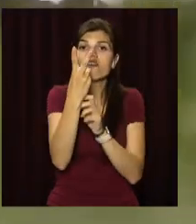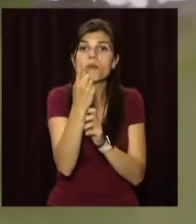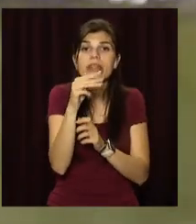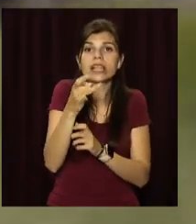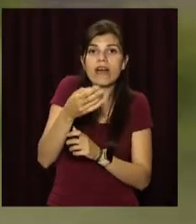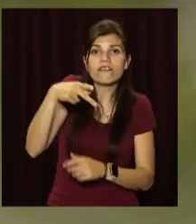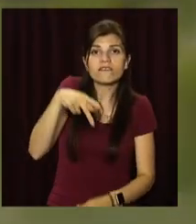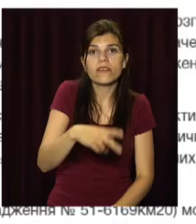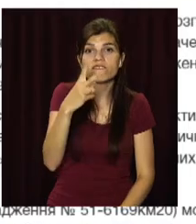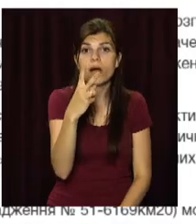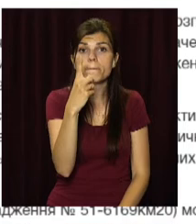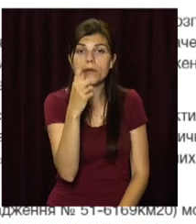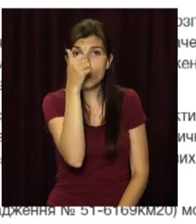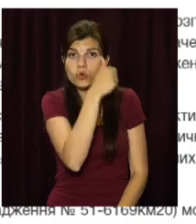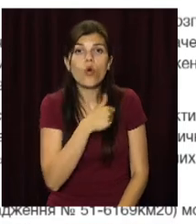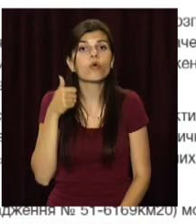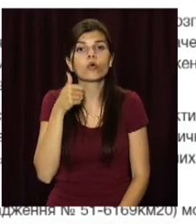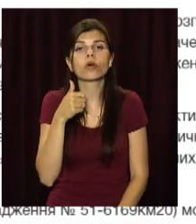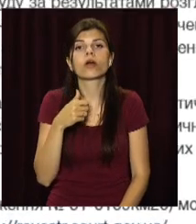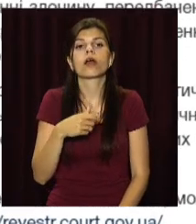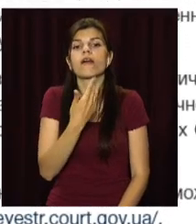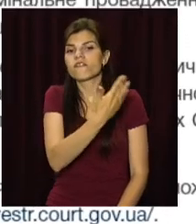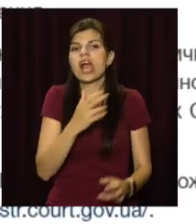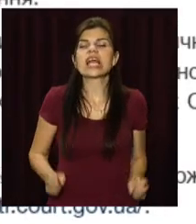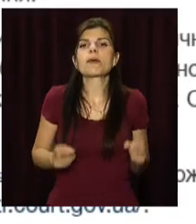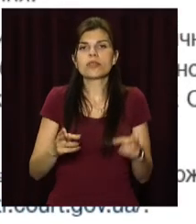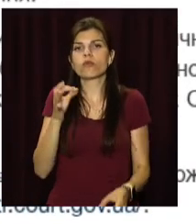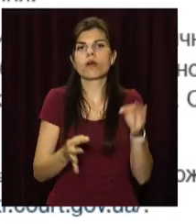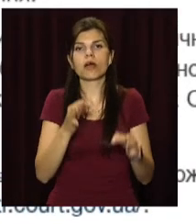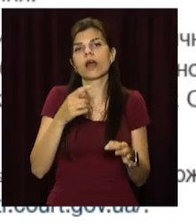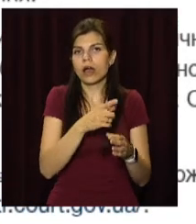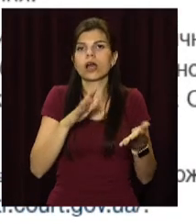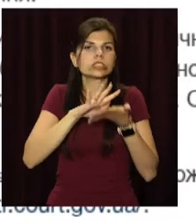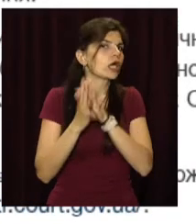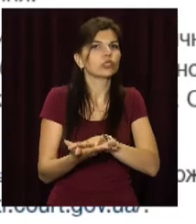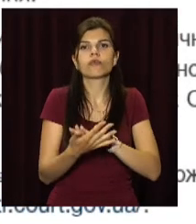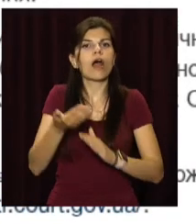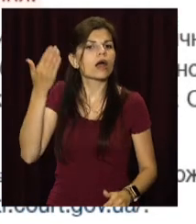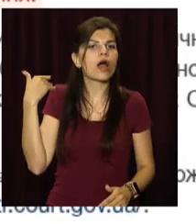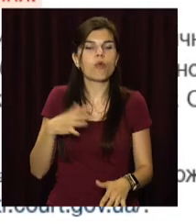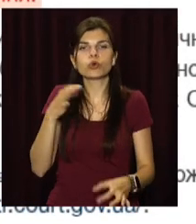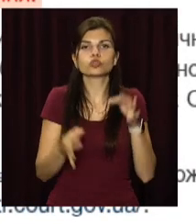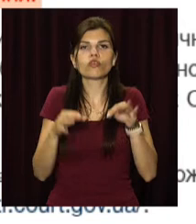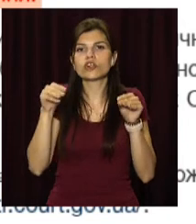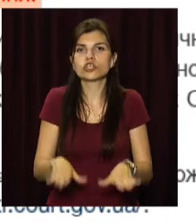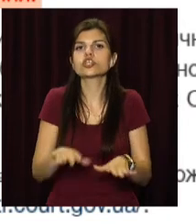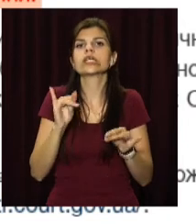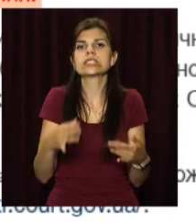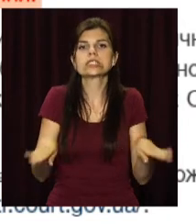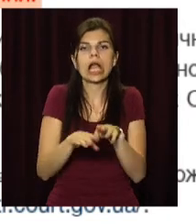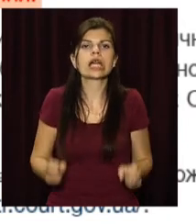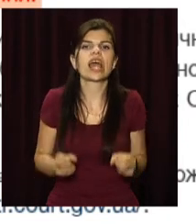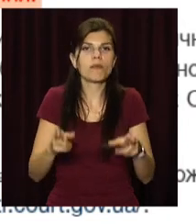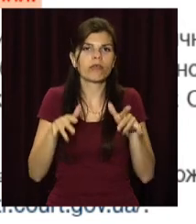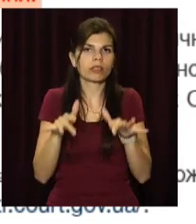травня 2021 року касаційний кримінальний суд скасував винесені раніше судові рішення і закрив